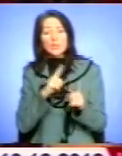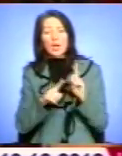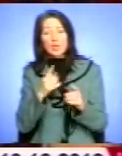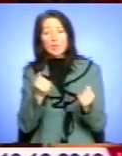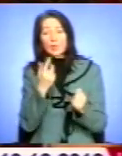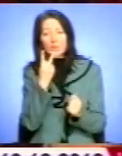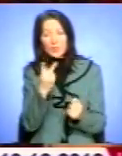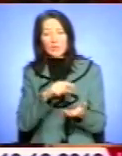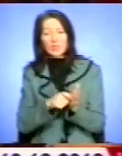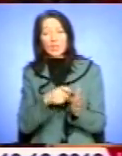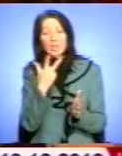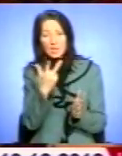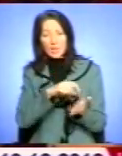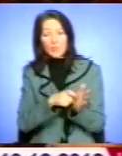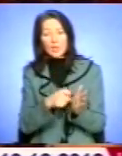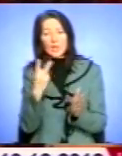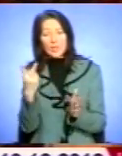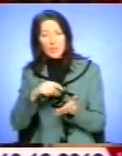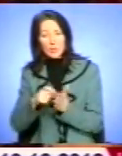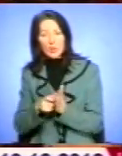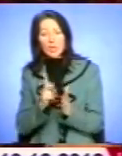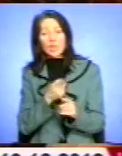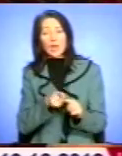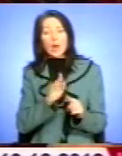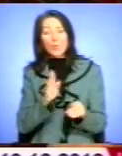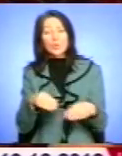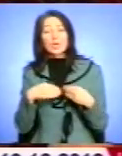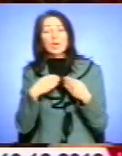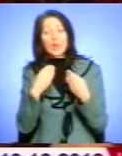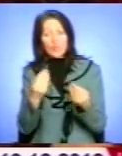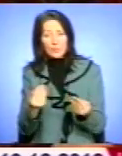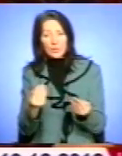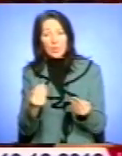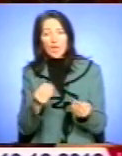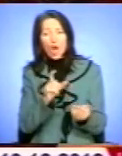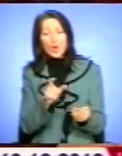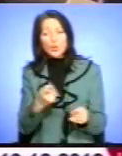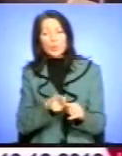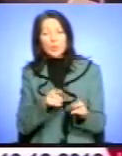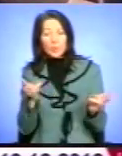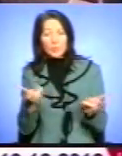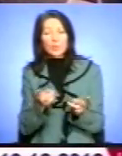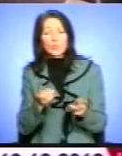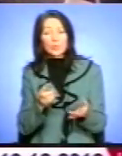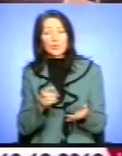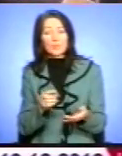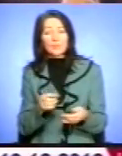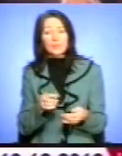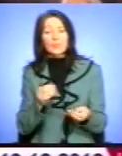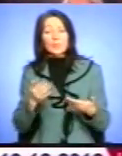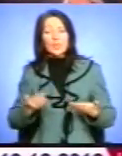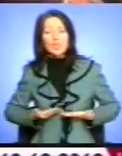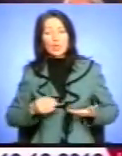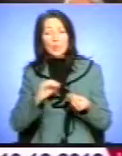трьохкімнатну і однокімнатну, яка буде передана якраз от людям, які перебувають в таких складних життєвих ситуаціях. Житлові проблеми багатодітних